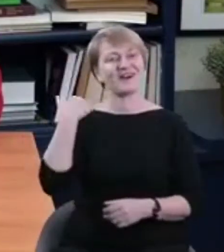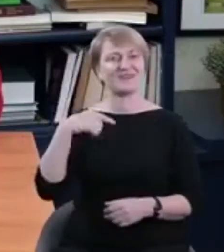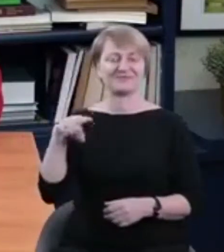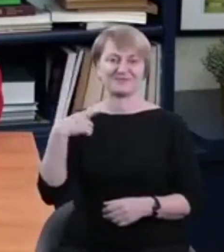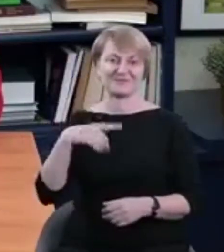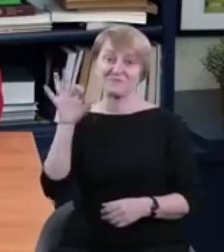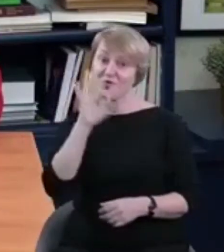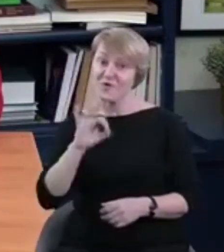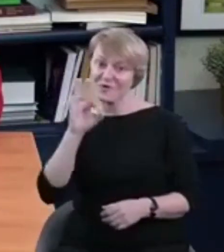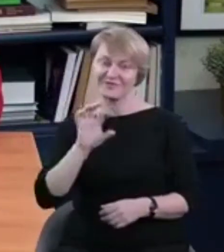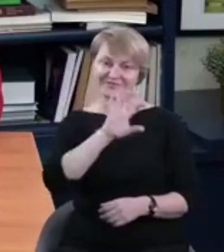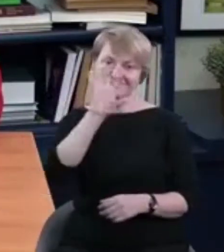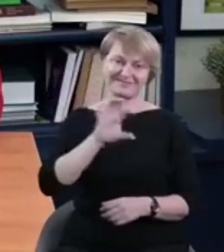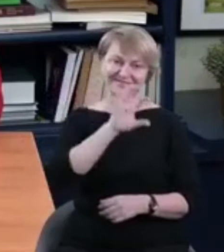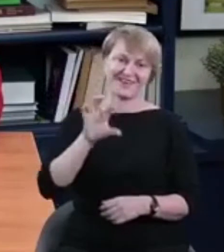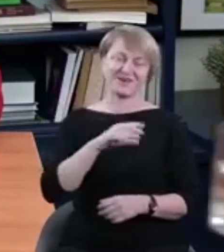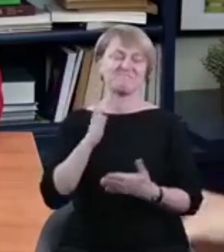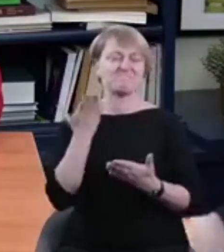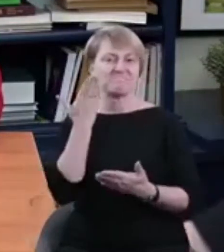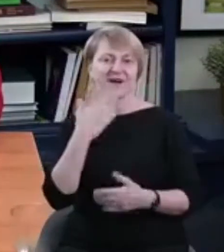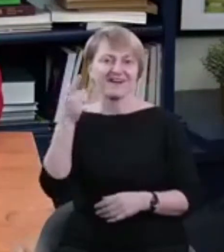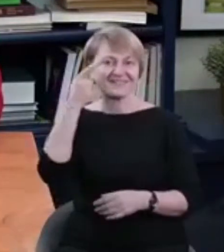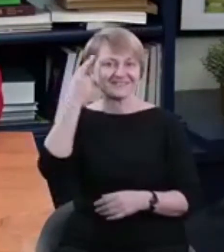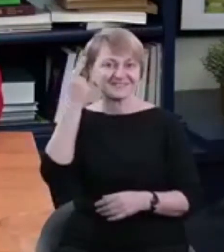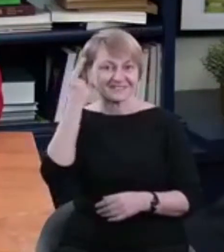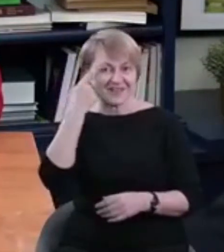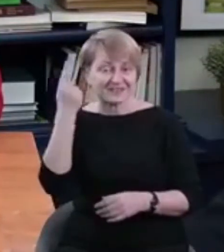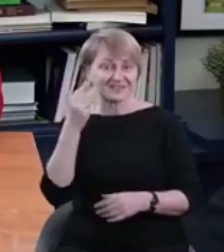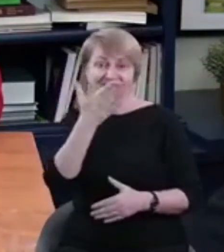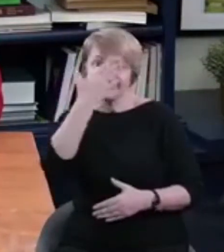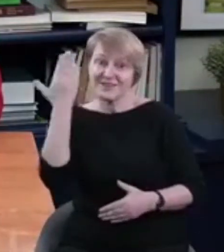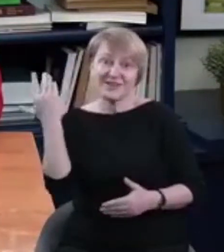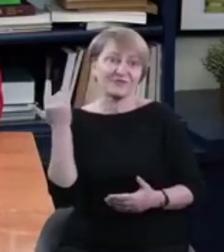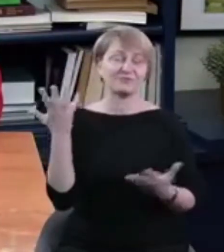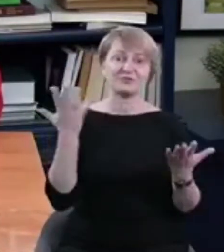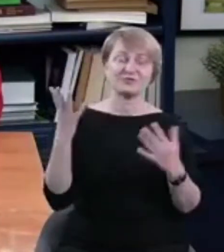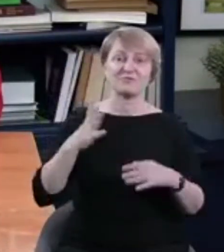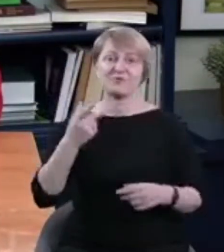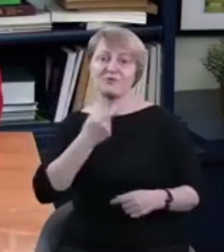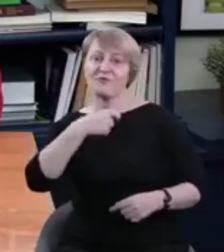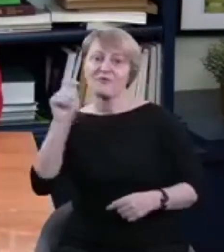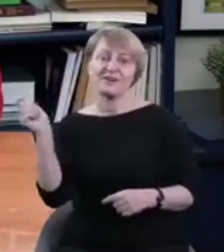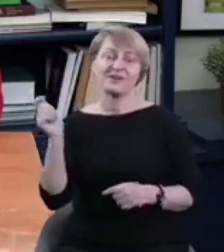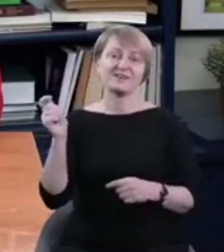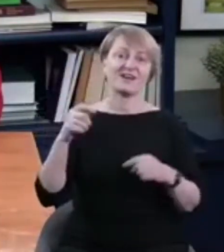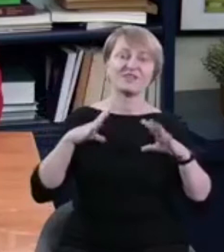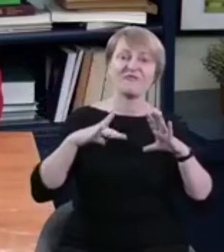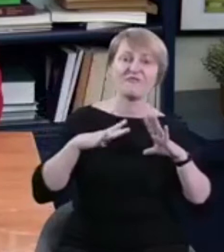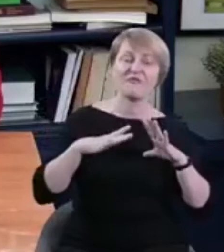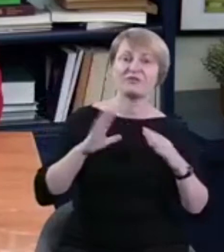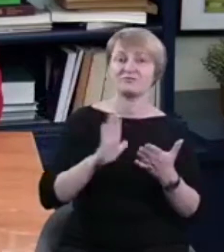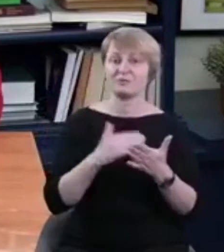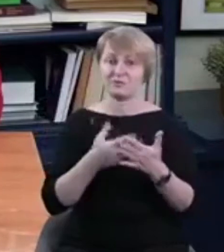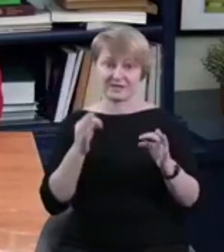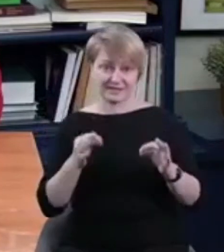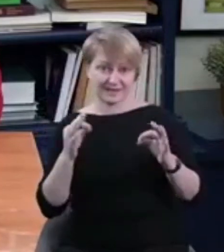okazji oglądać za tym tęsknię nie wiem czy byliście gdzieś na różnych różnych wersjach czy jesteście w trakcie takich